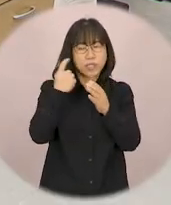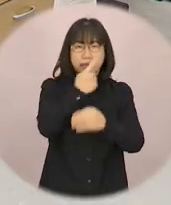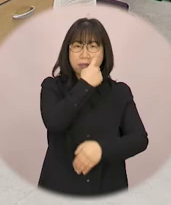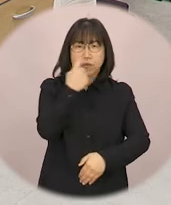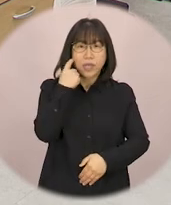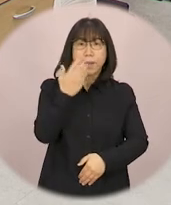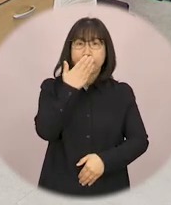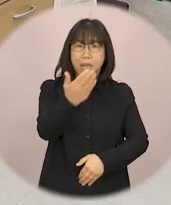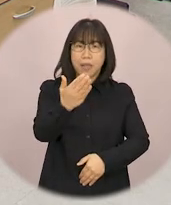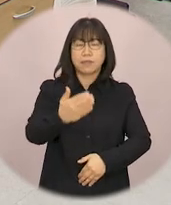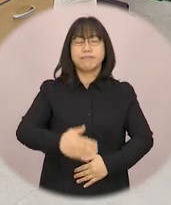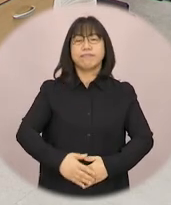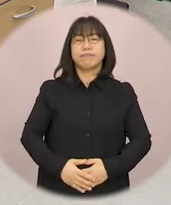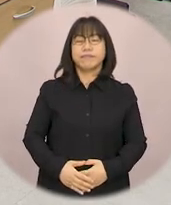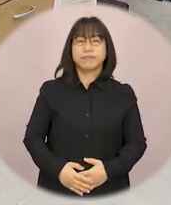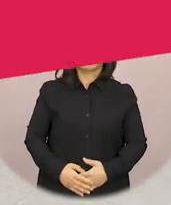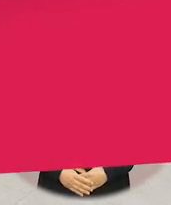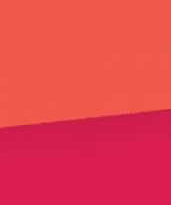확인할 수 있습니다